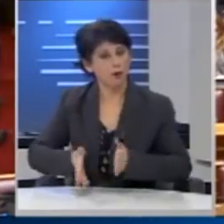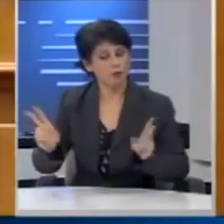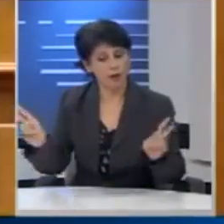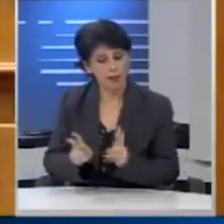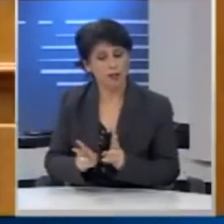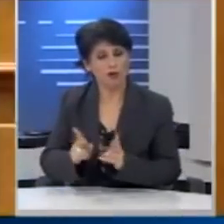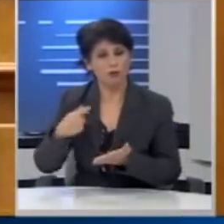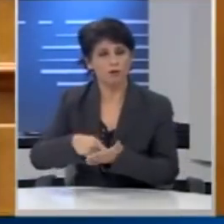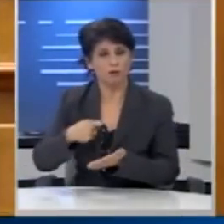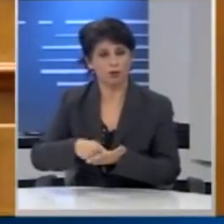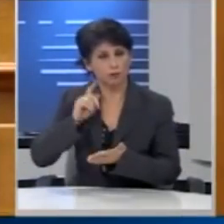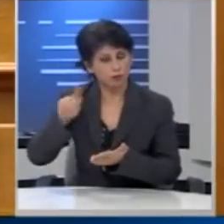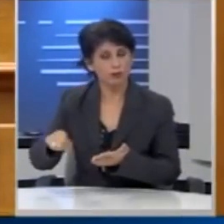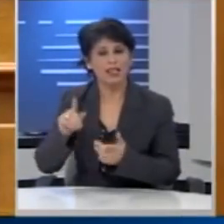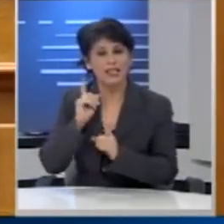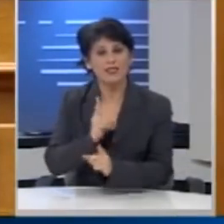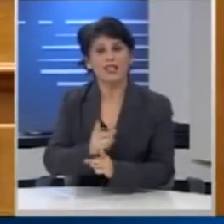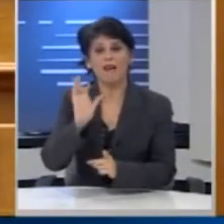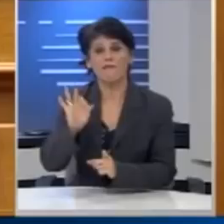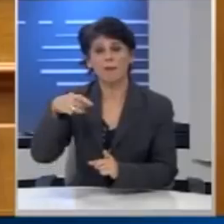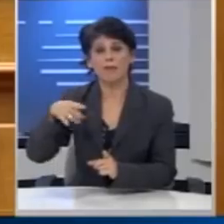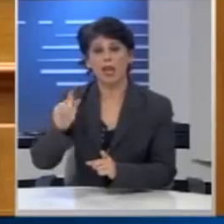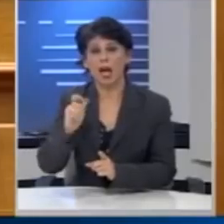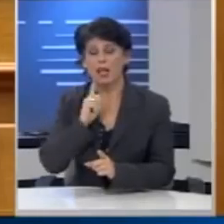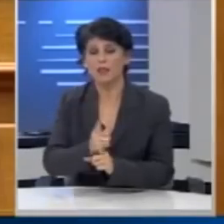τη φοροδιαφυγή, ειδικά στο ΦΠΑ και ειδικά σε